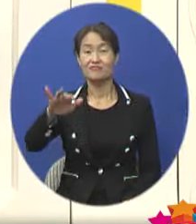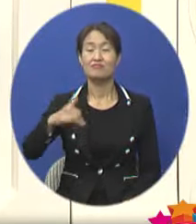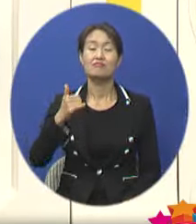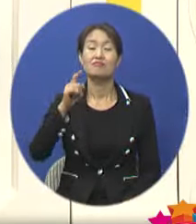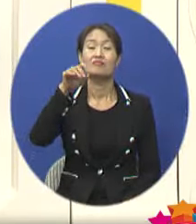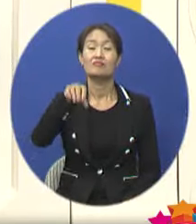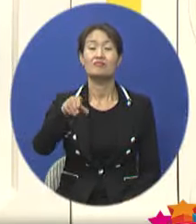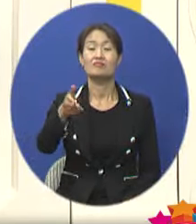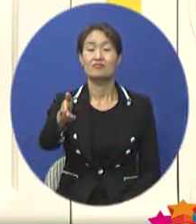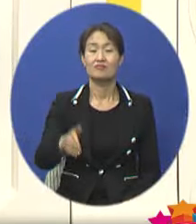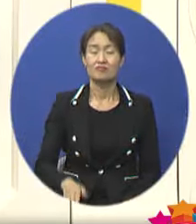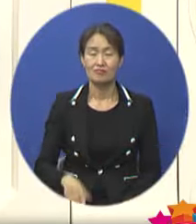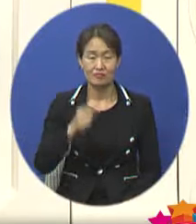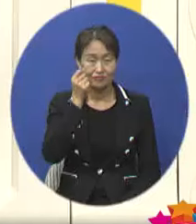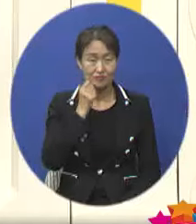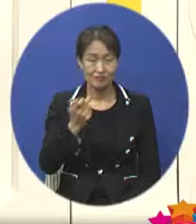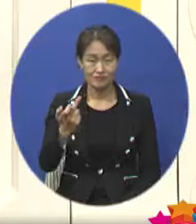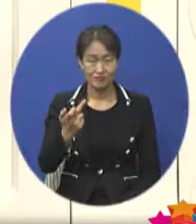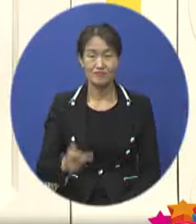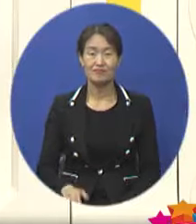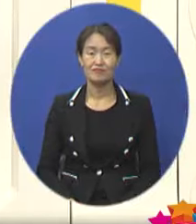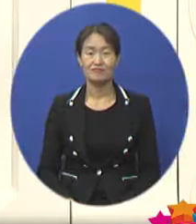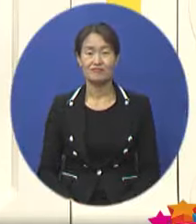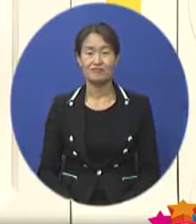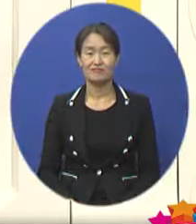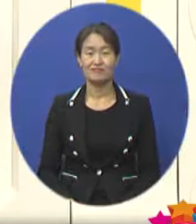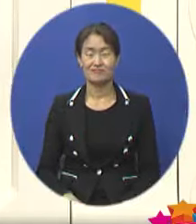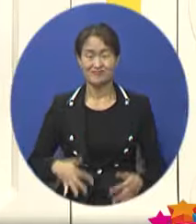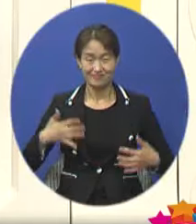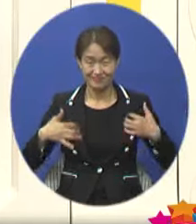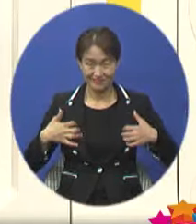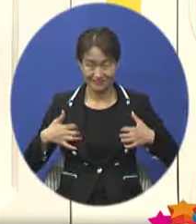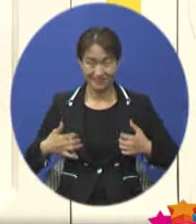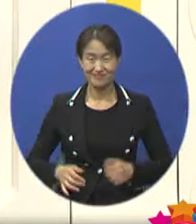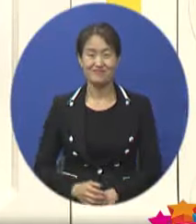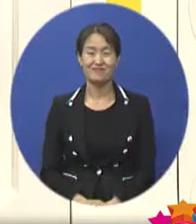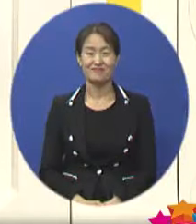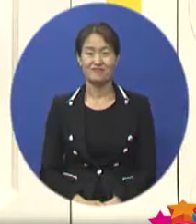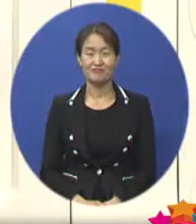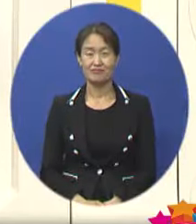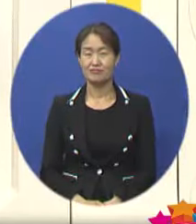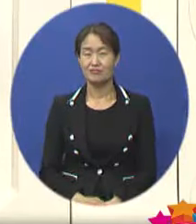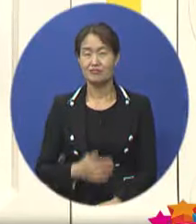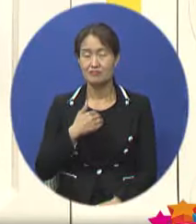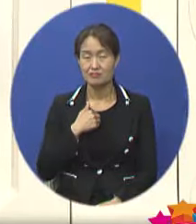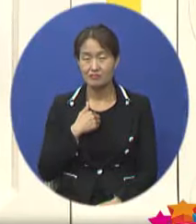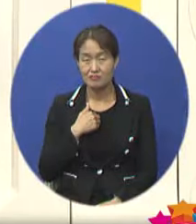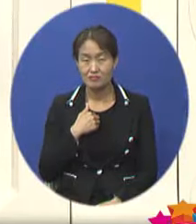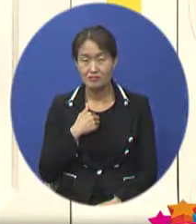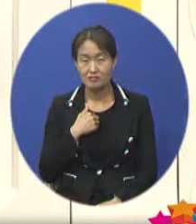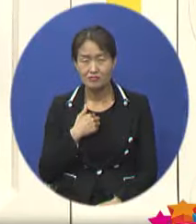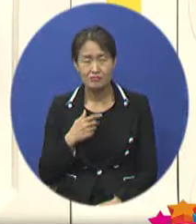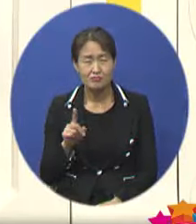주셨죠? 울산입니다. 울산. 반갑습니다. 네. 예. 기가 해성의 쪽입니다.